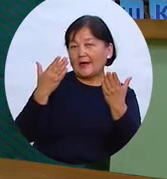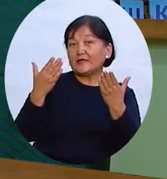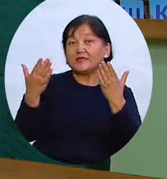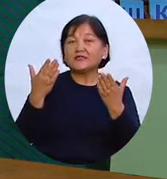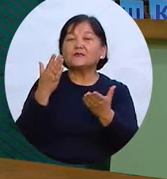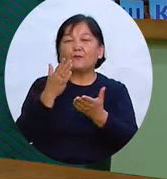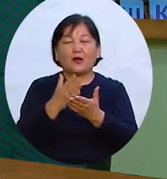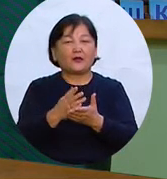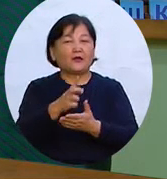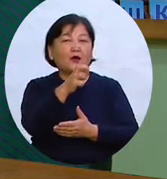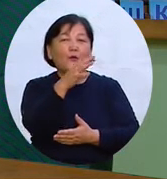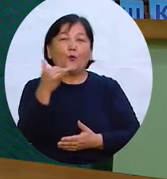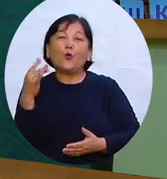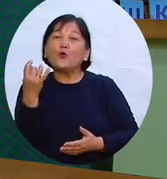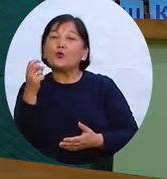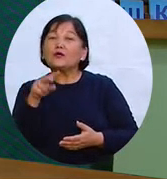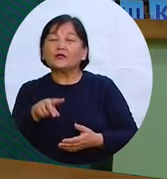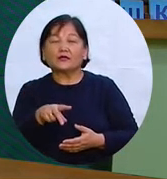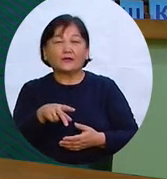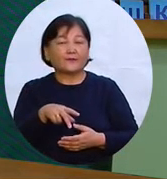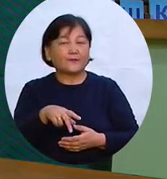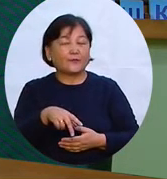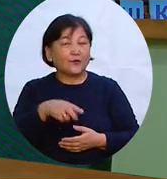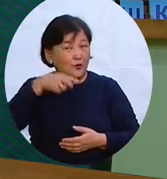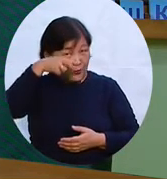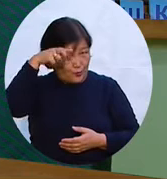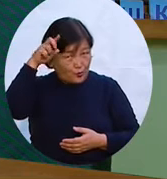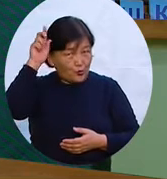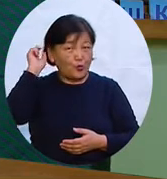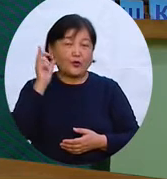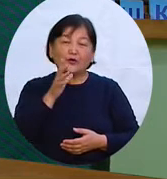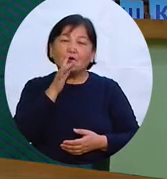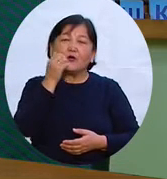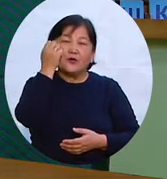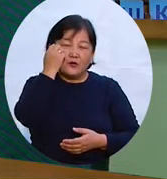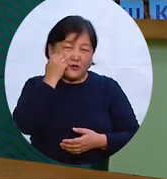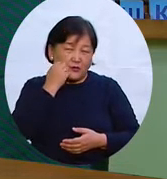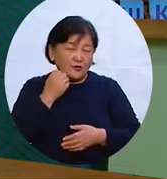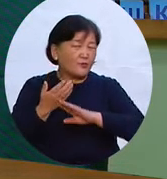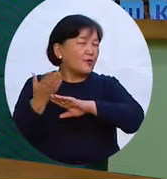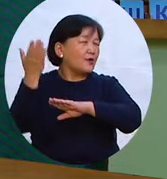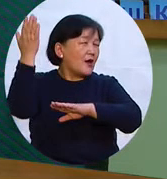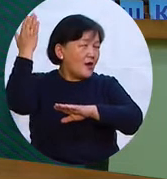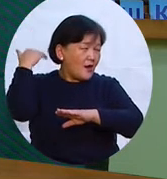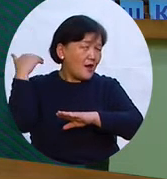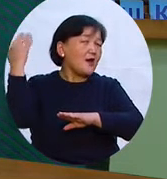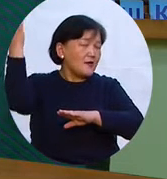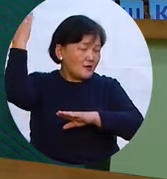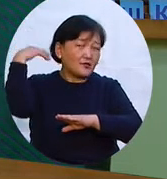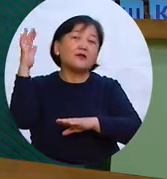За буурал гэхэр бас яг уу бид нар бас буурал гэдэг нь бас үн эртний түүхийг шингээсэн